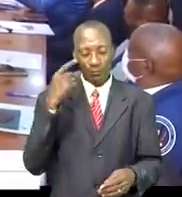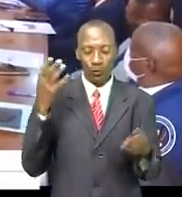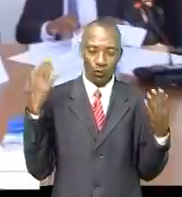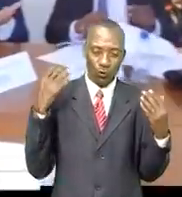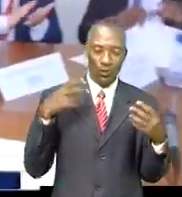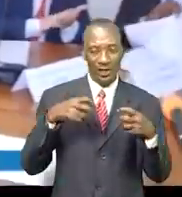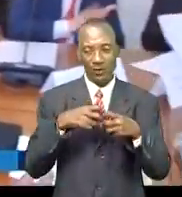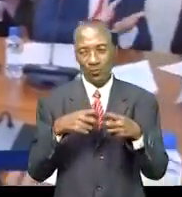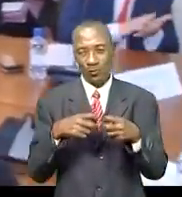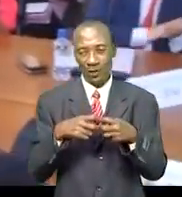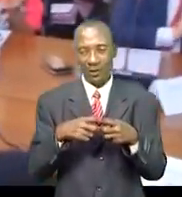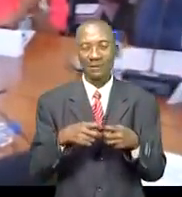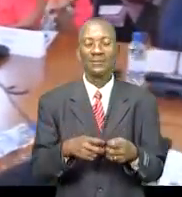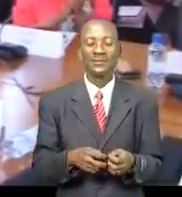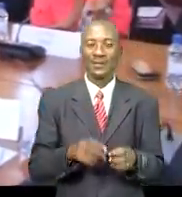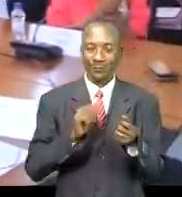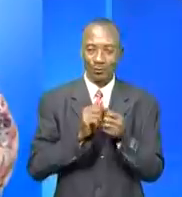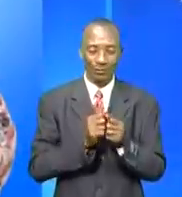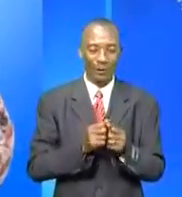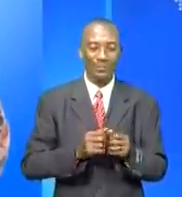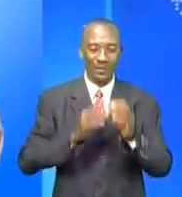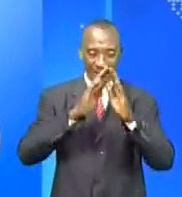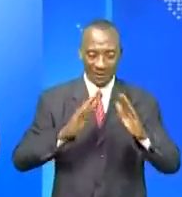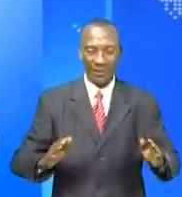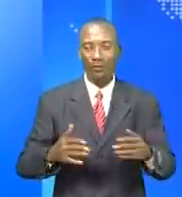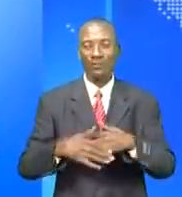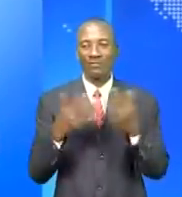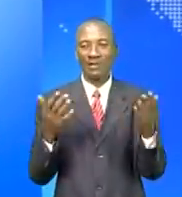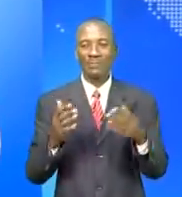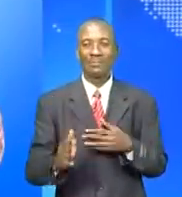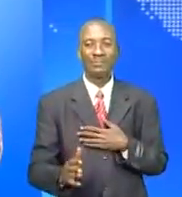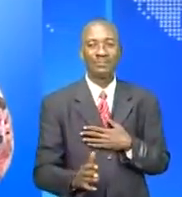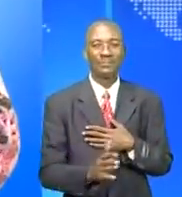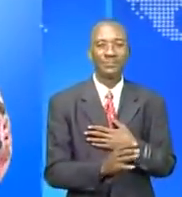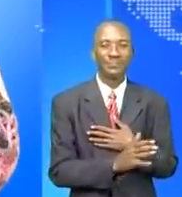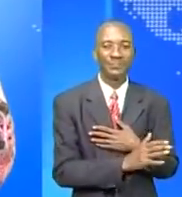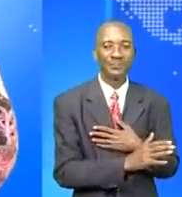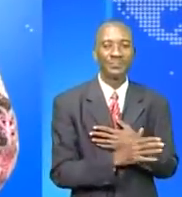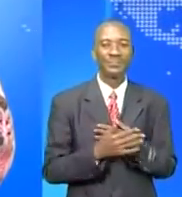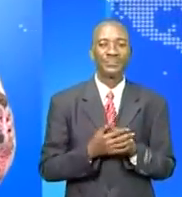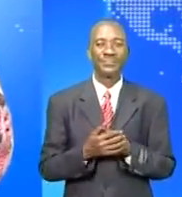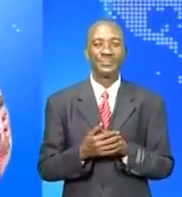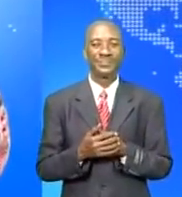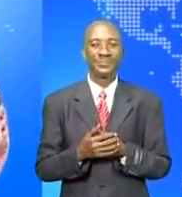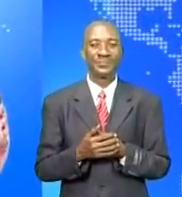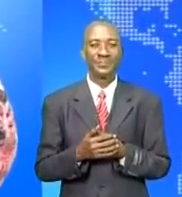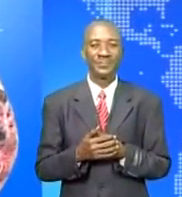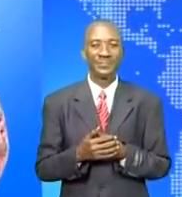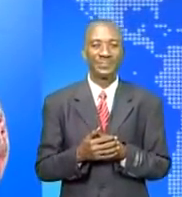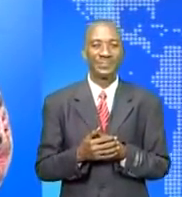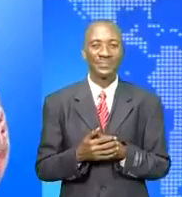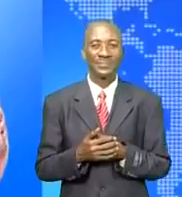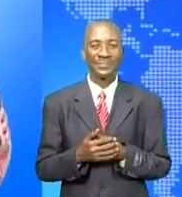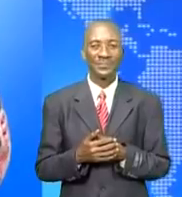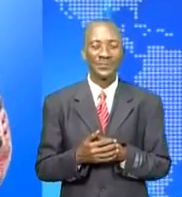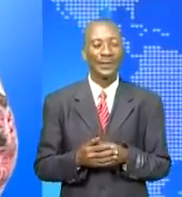l'électricité, de l'urbanisme et habitat. Vous avez là reconnu la voix d'Edith Tchala. Quelle stratégie